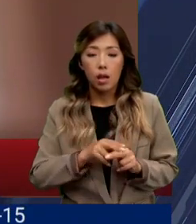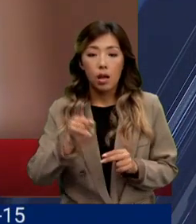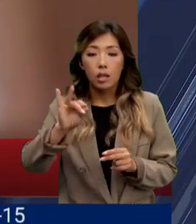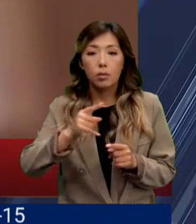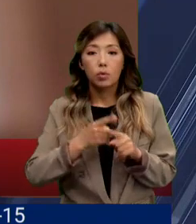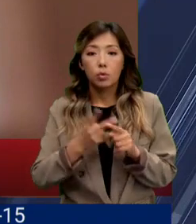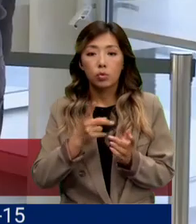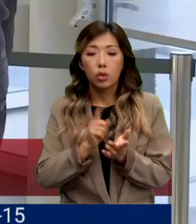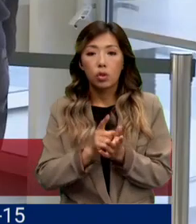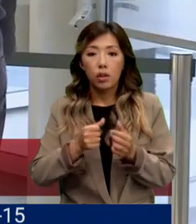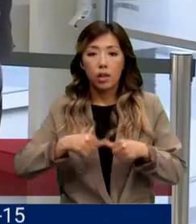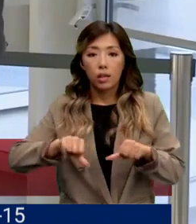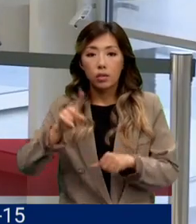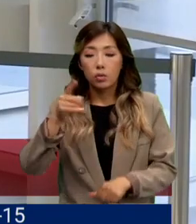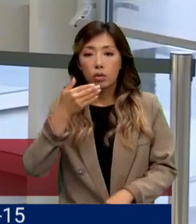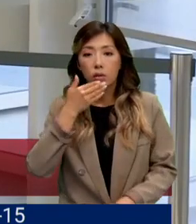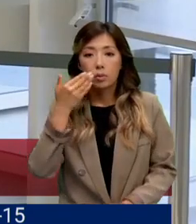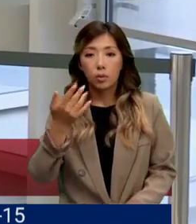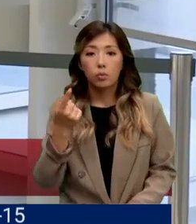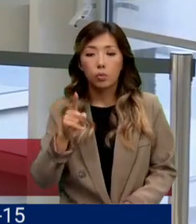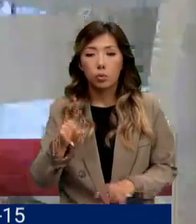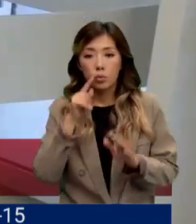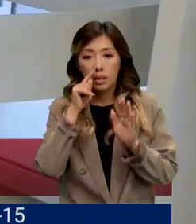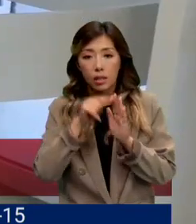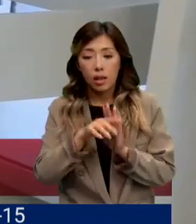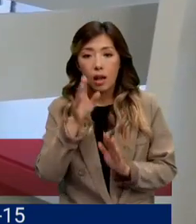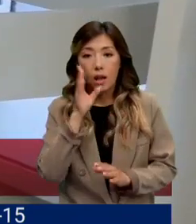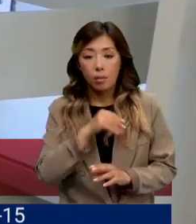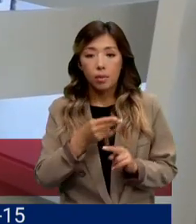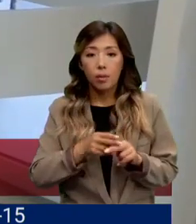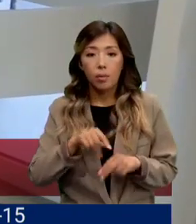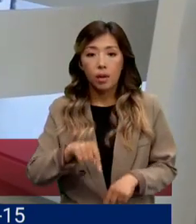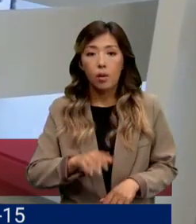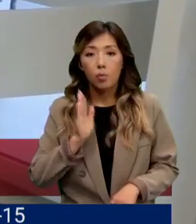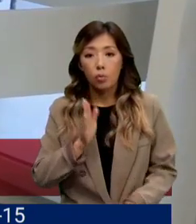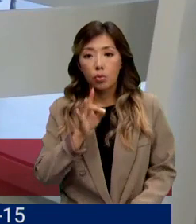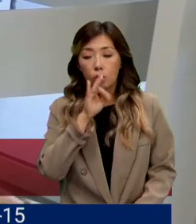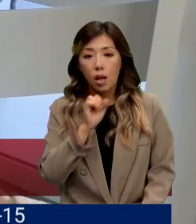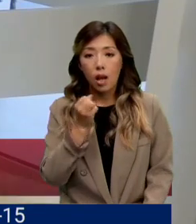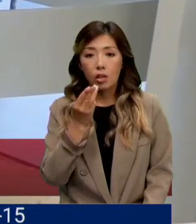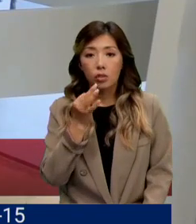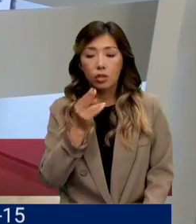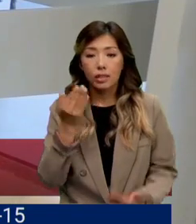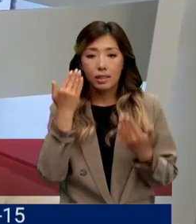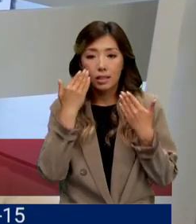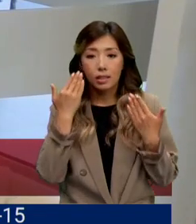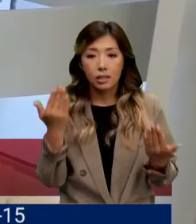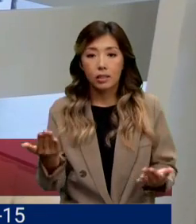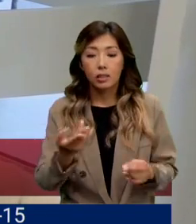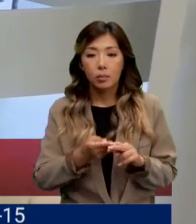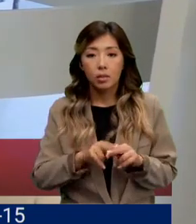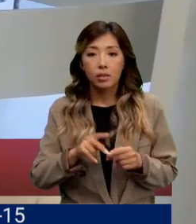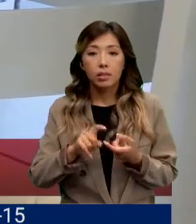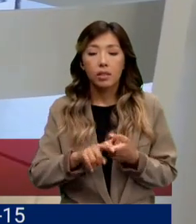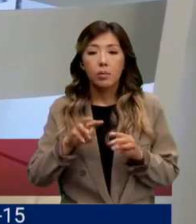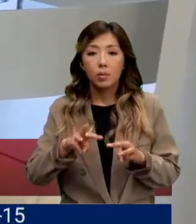налогового комитета. В каком виде «Ашек» будет внедрен на этот раз в случае ухудшения эпидситуации, неизвестно. От